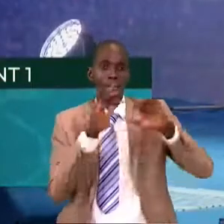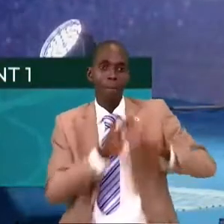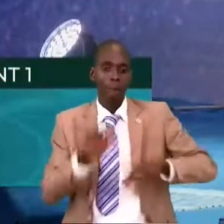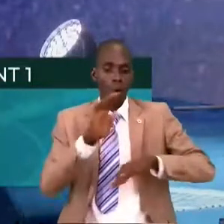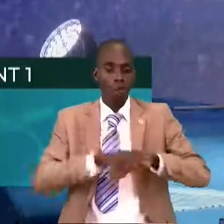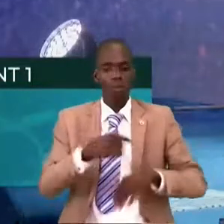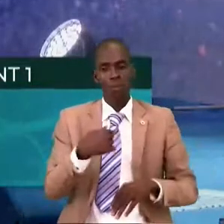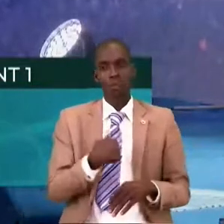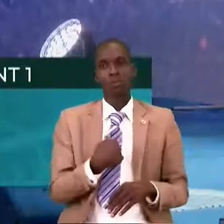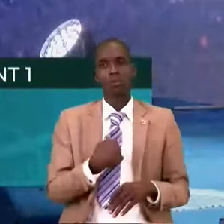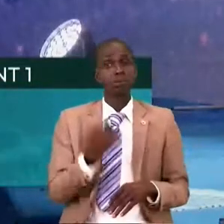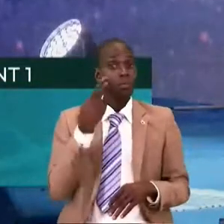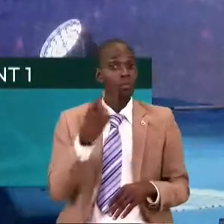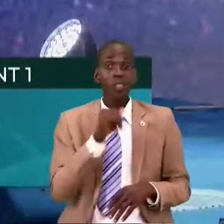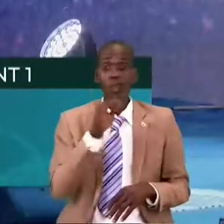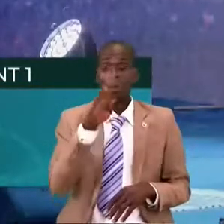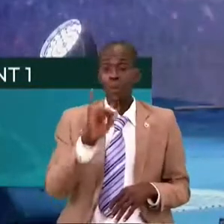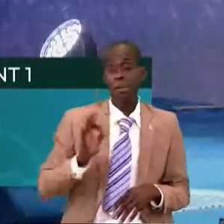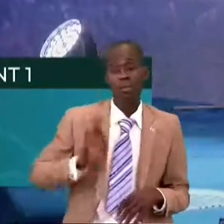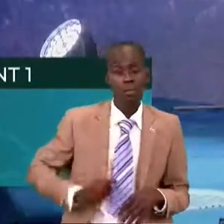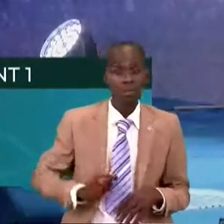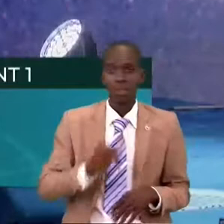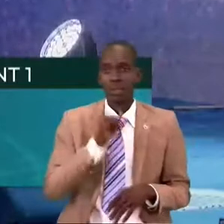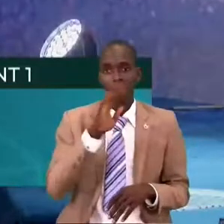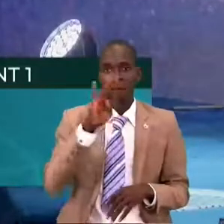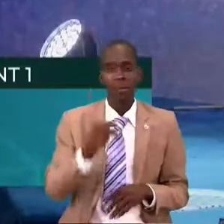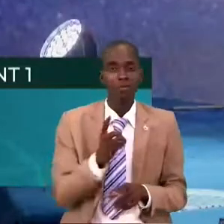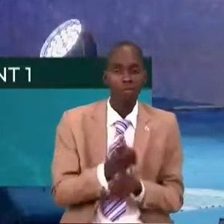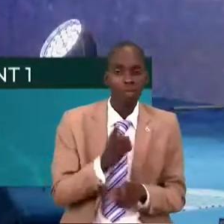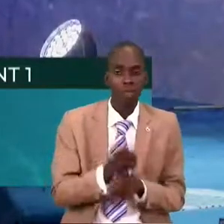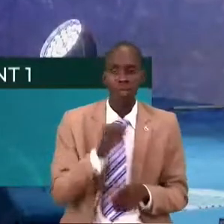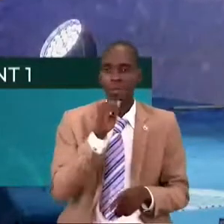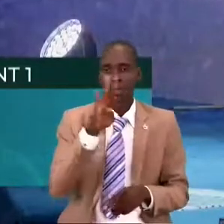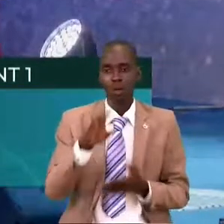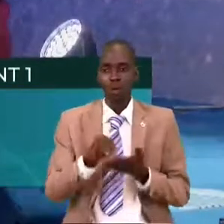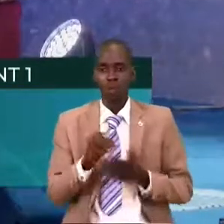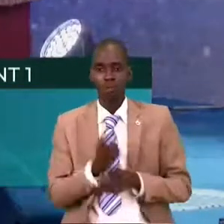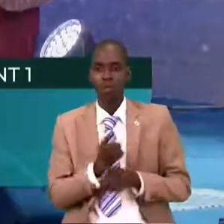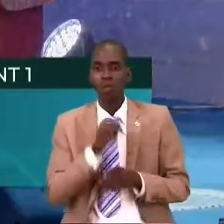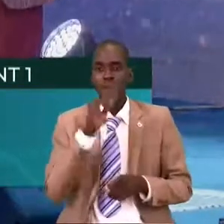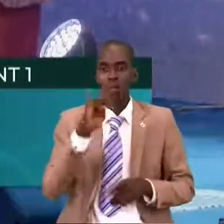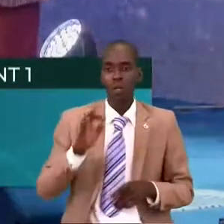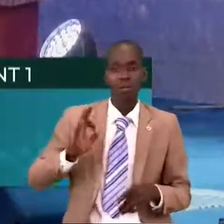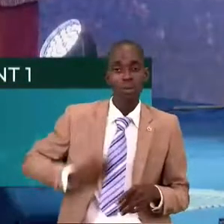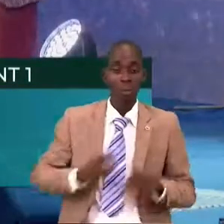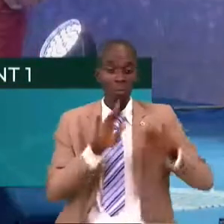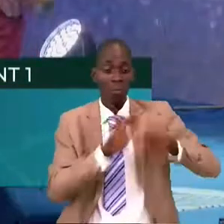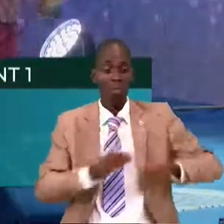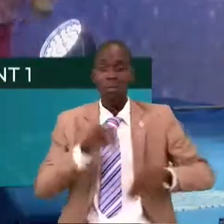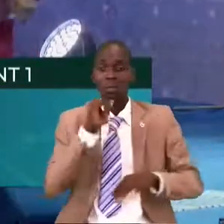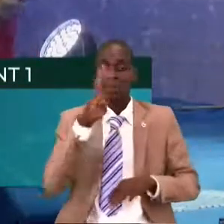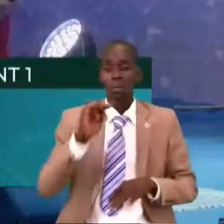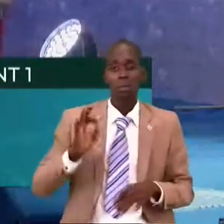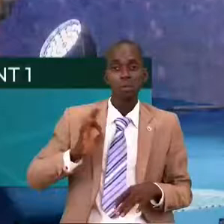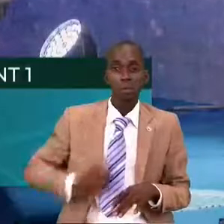La liberté n'est pas par le mérite. Le salut n'est pas par le mérite. Le plein salut n'est pas par le mérite. Il dit, aie